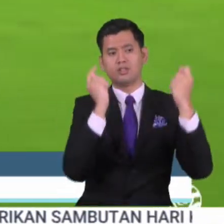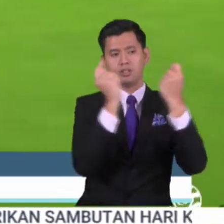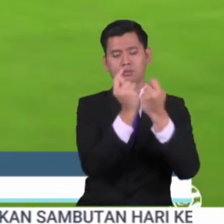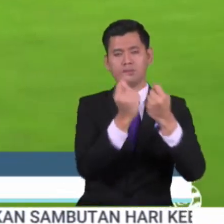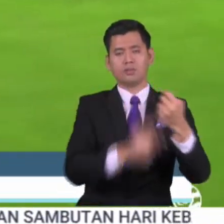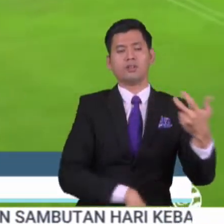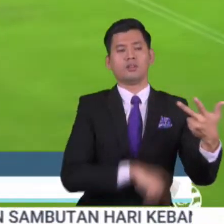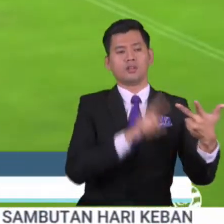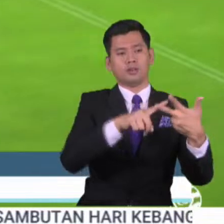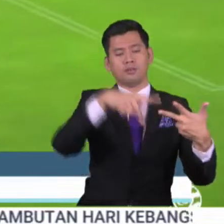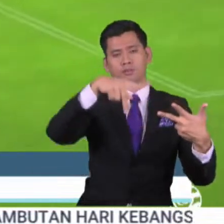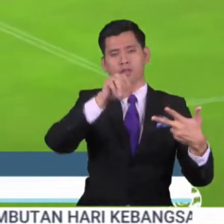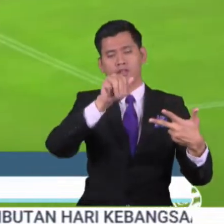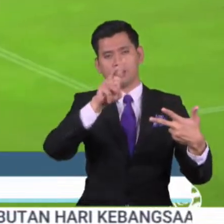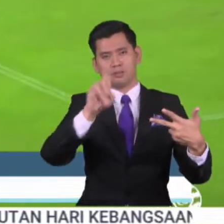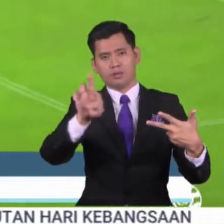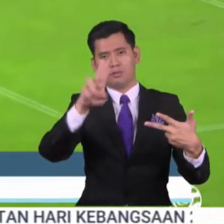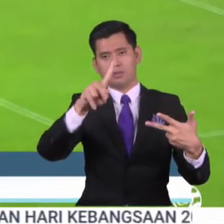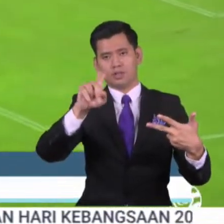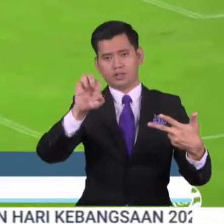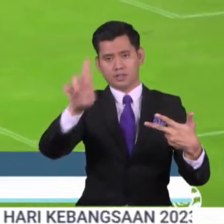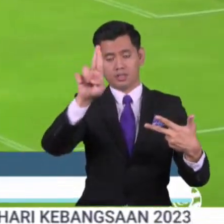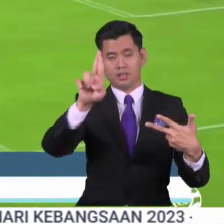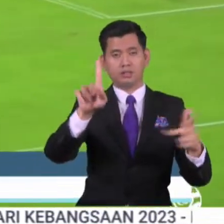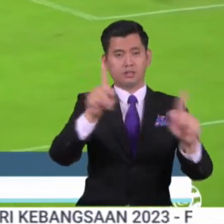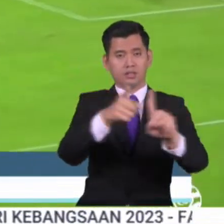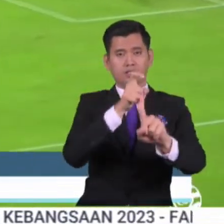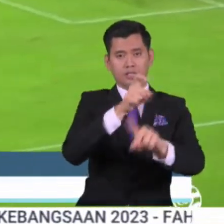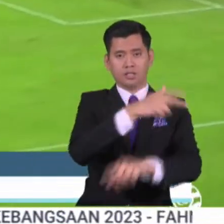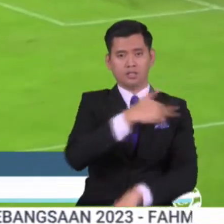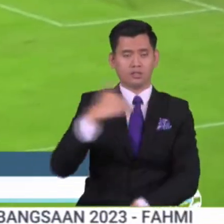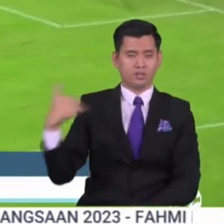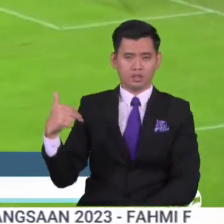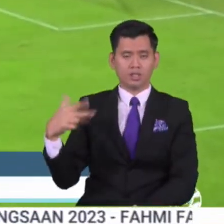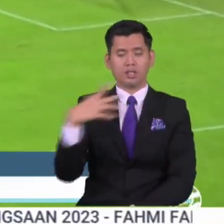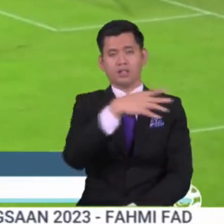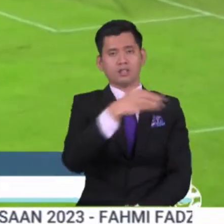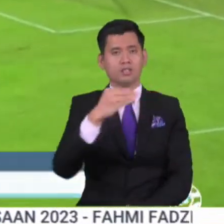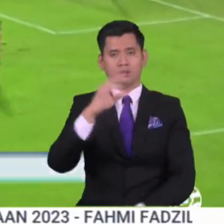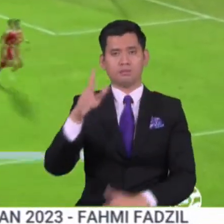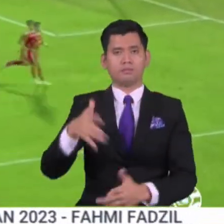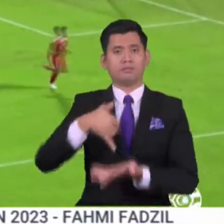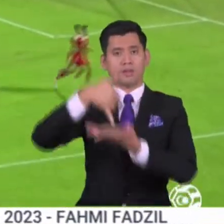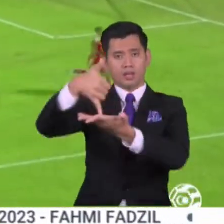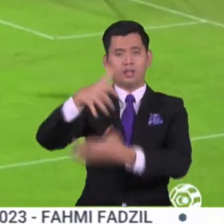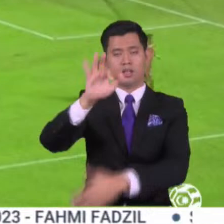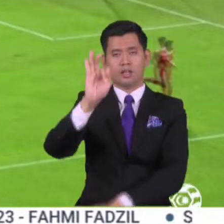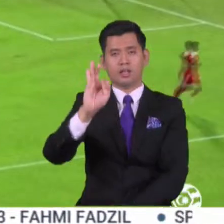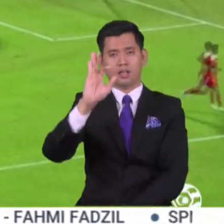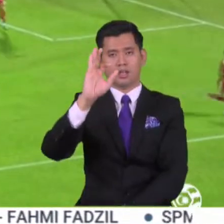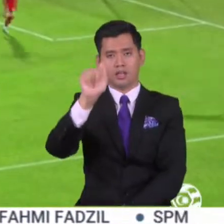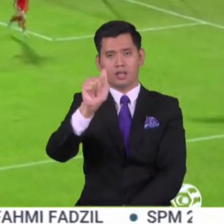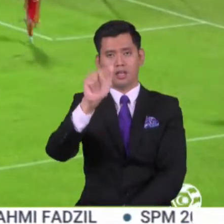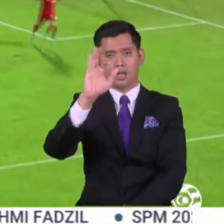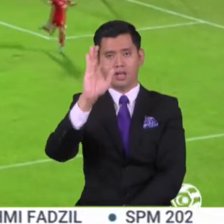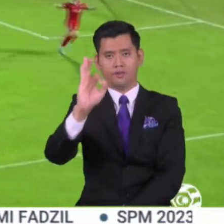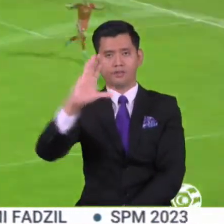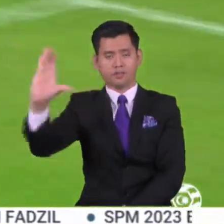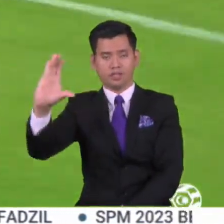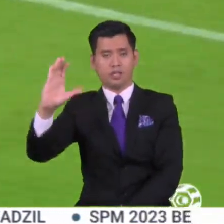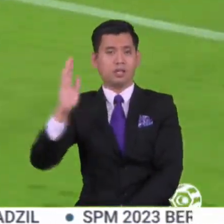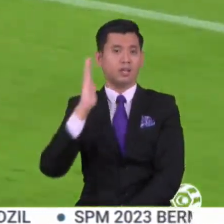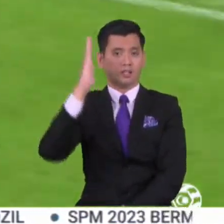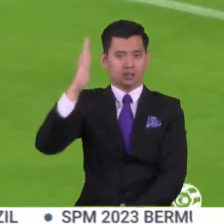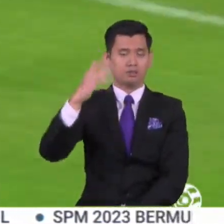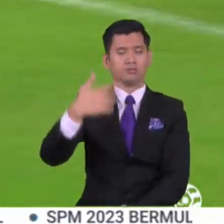United dan PSM Makassar dari Indonesia sepak mula Piala AFC dijadual pada 20 September ini dan juara